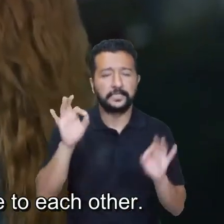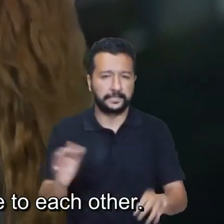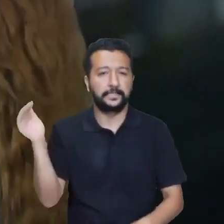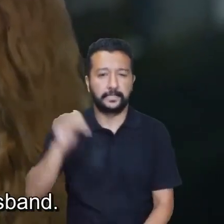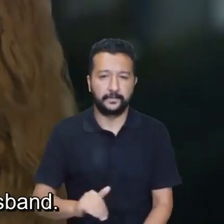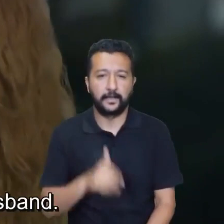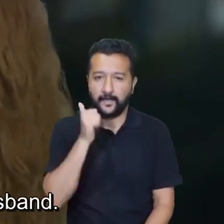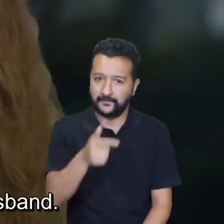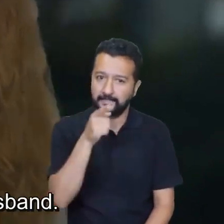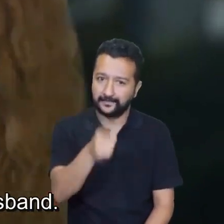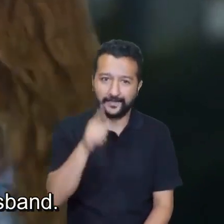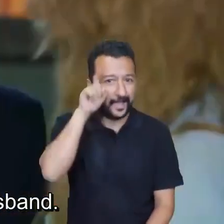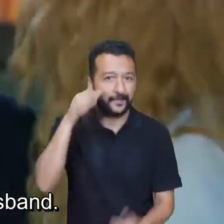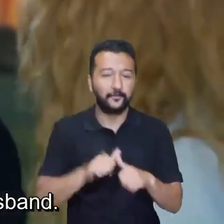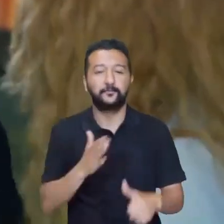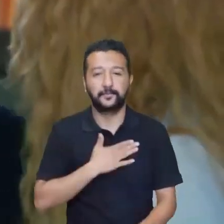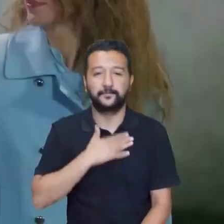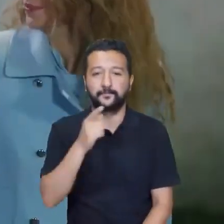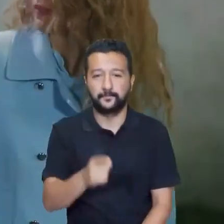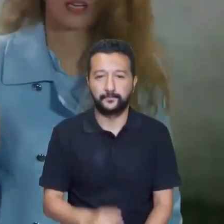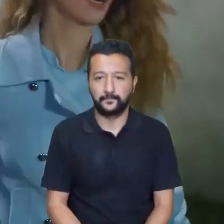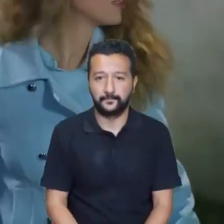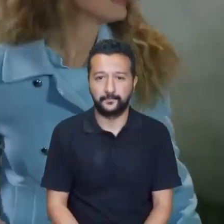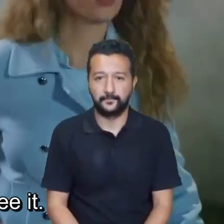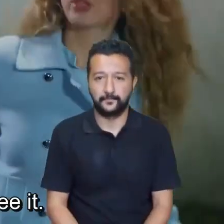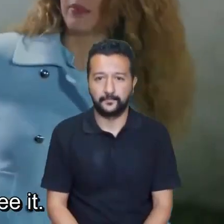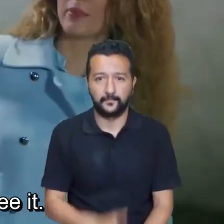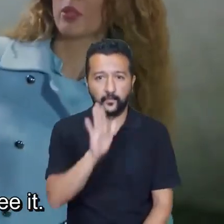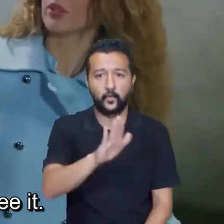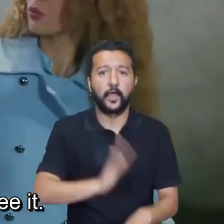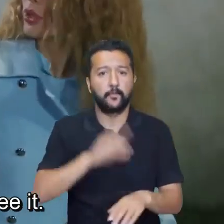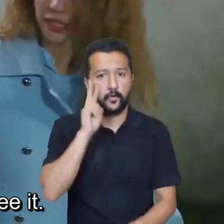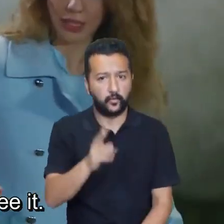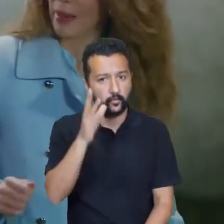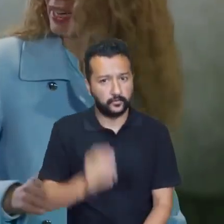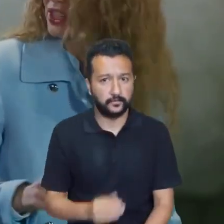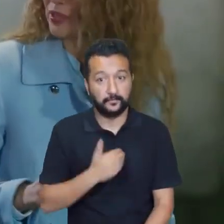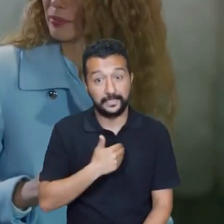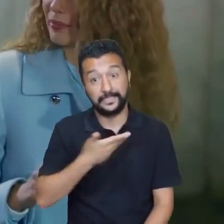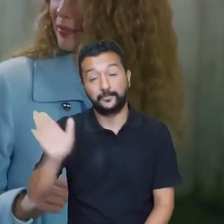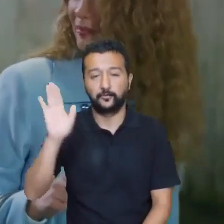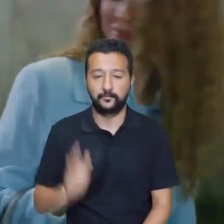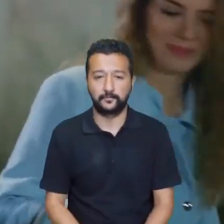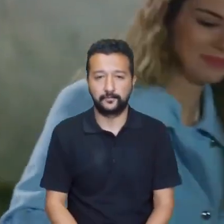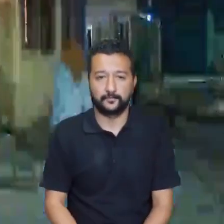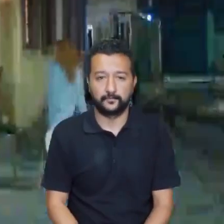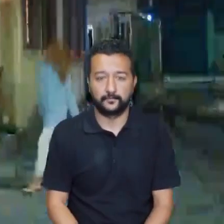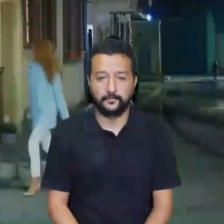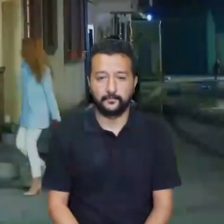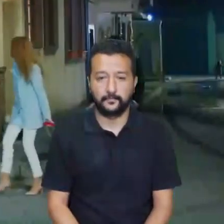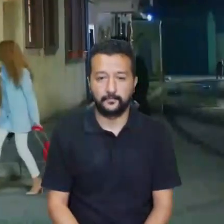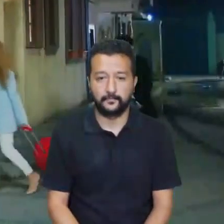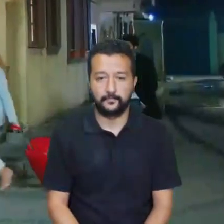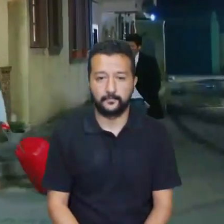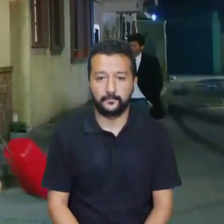kesin gelirler. Aferin sana kızı kocam. Etrafa bakarak elini öptü. Dur yapma, bir gören olacak. Ben kaçtım. Sokağa